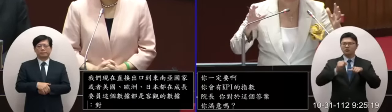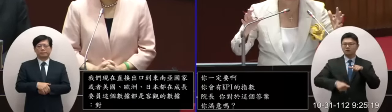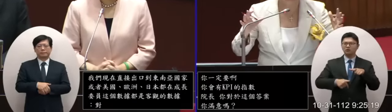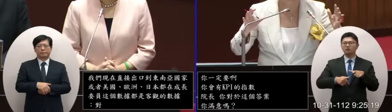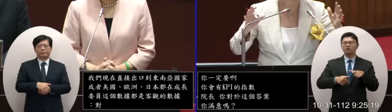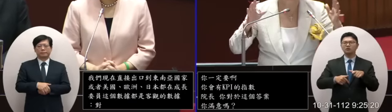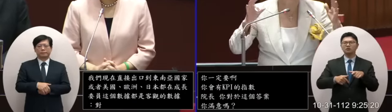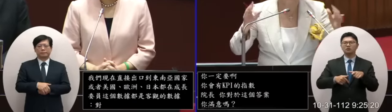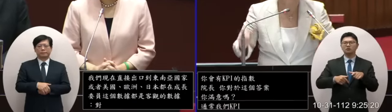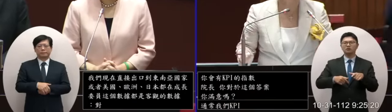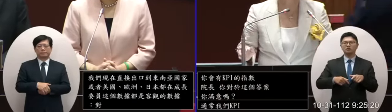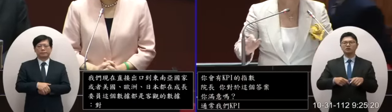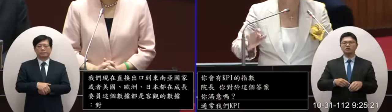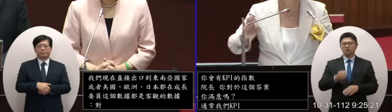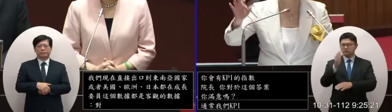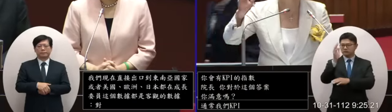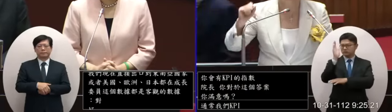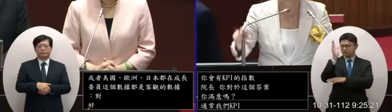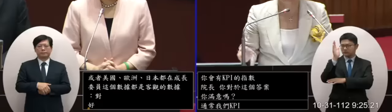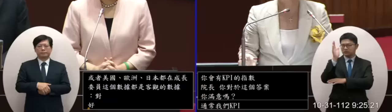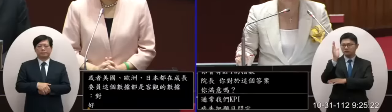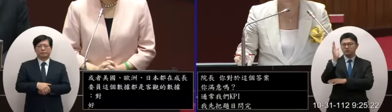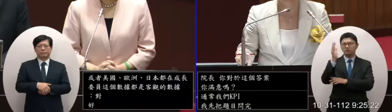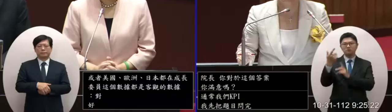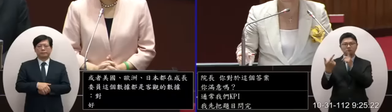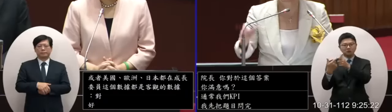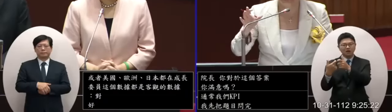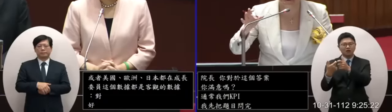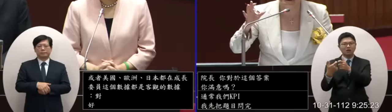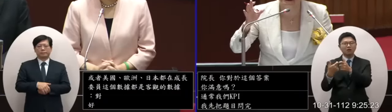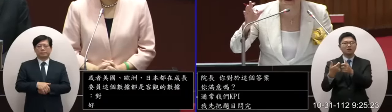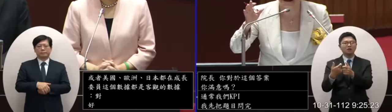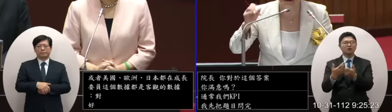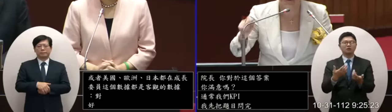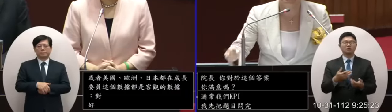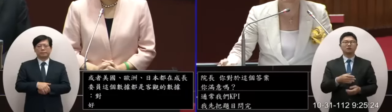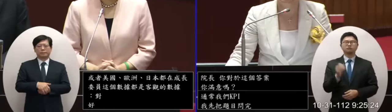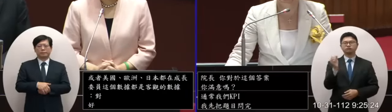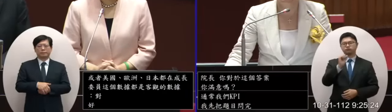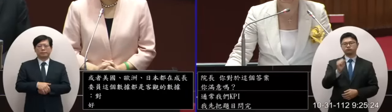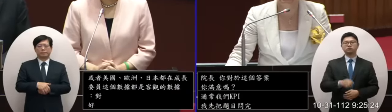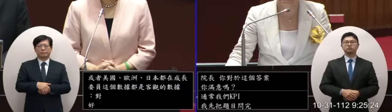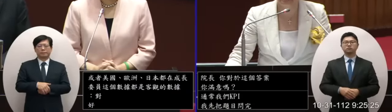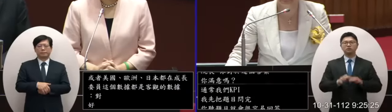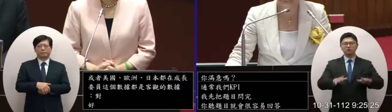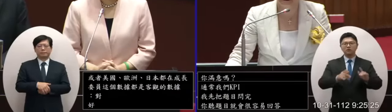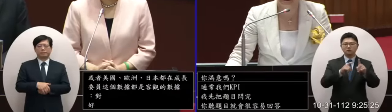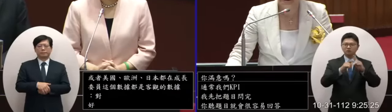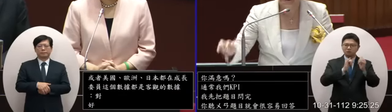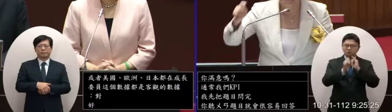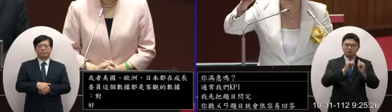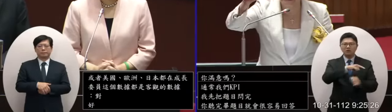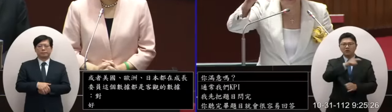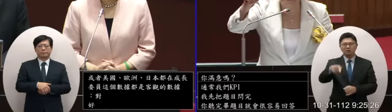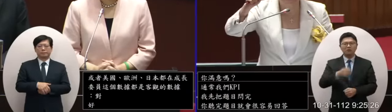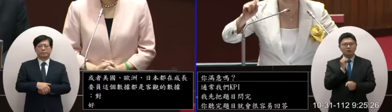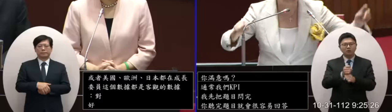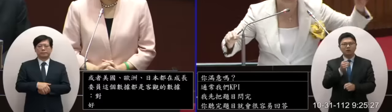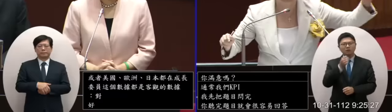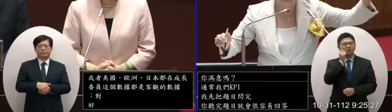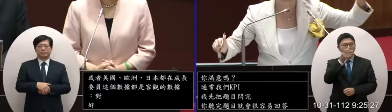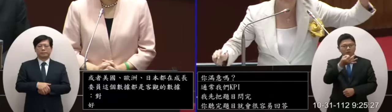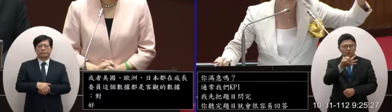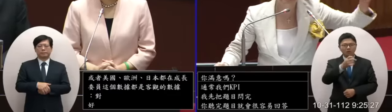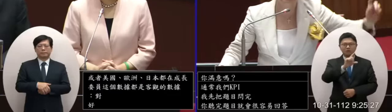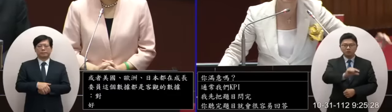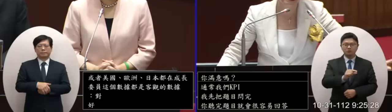你完全为了你的政治挂帅通通不理它，不可以嘛。因为老百姓今天的低薪问题很严重嘛， TSMC 到